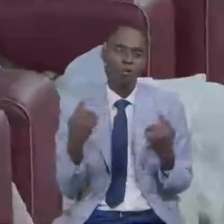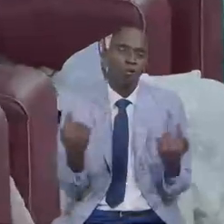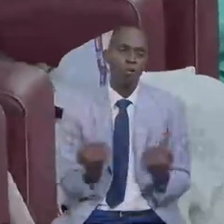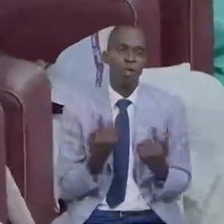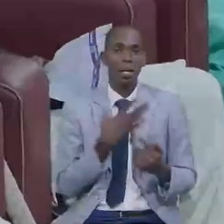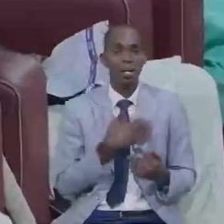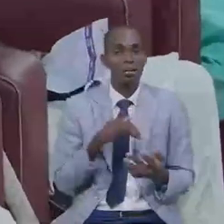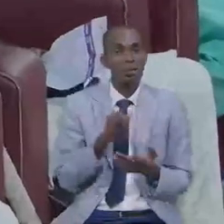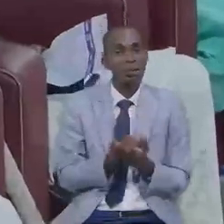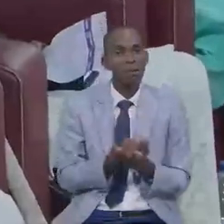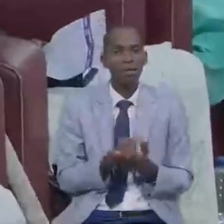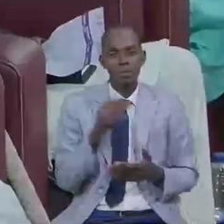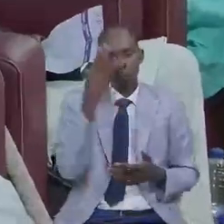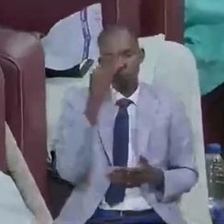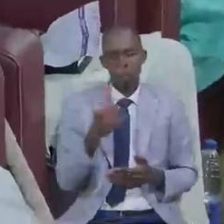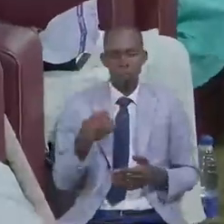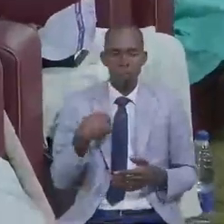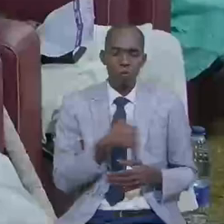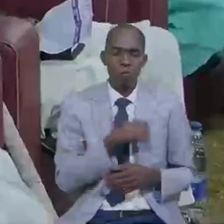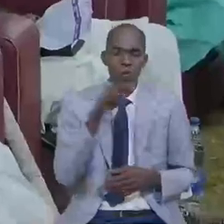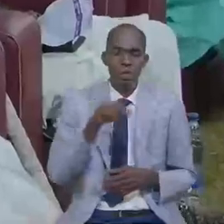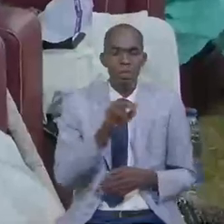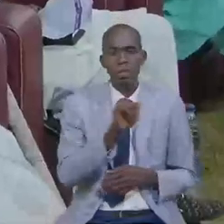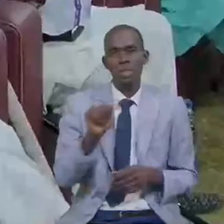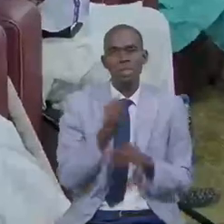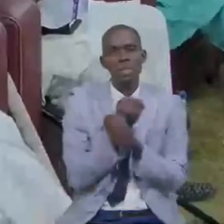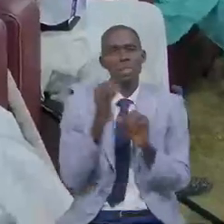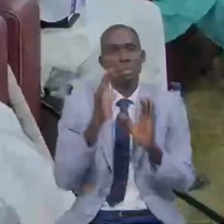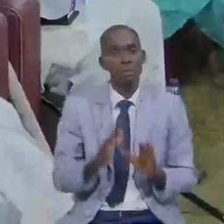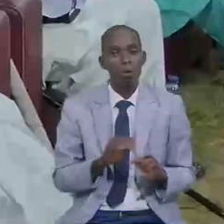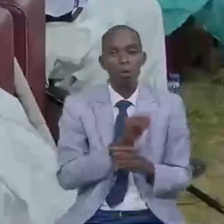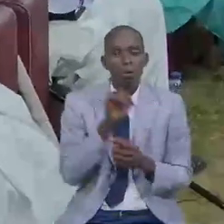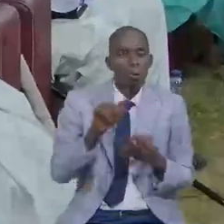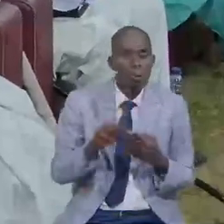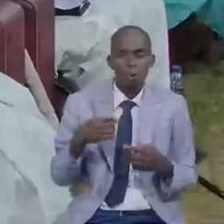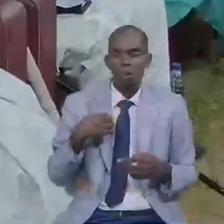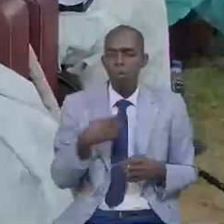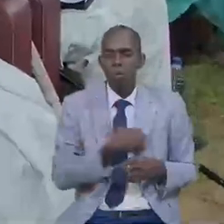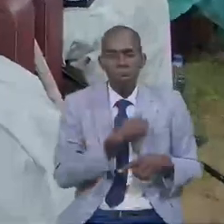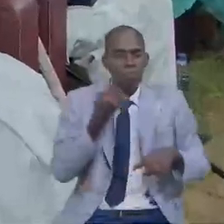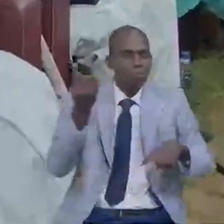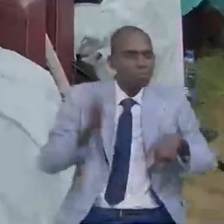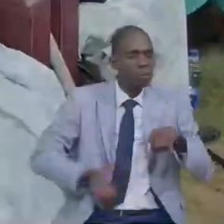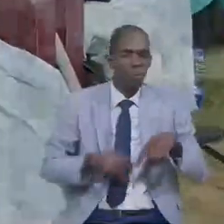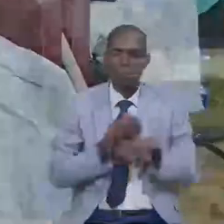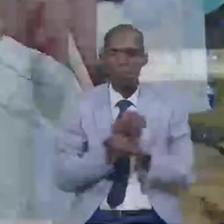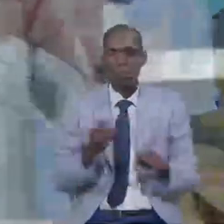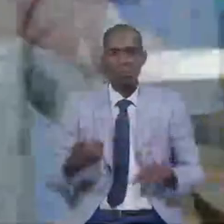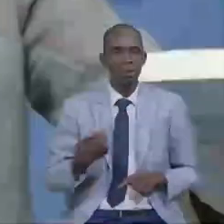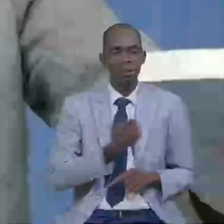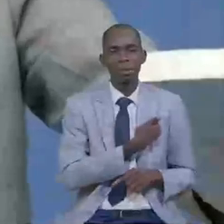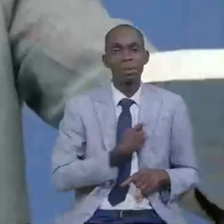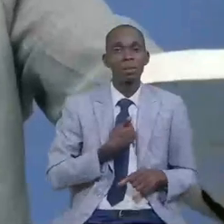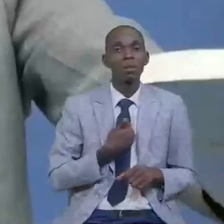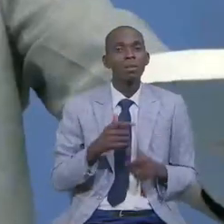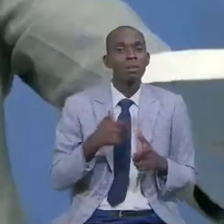donc, c'est à lui le sauveur. Et lorsque nous n'arrivons pas à nous sauver, il est venu.